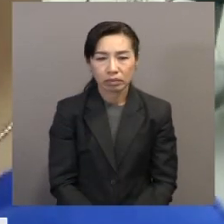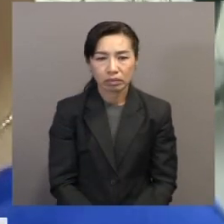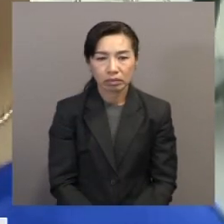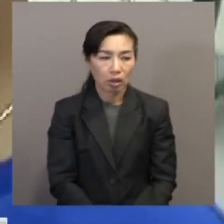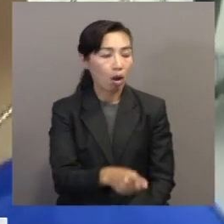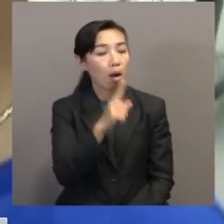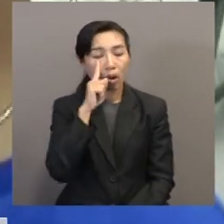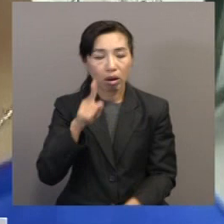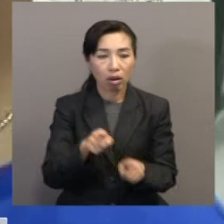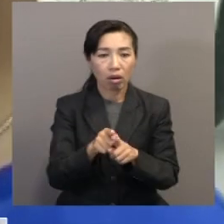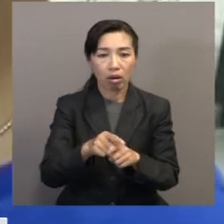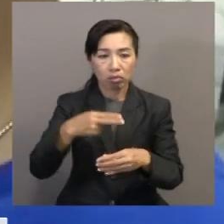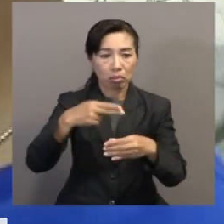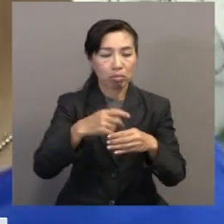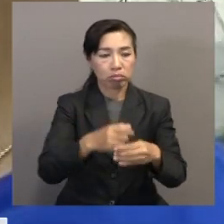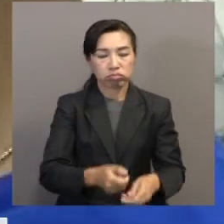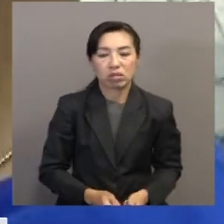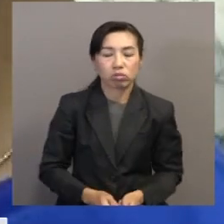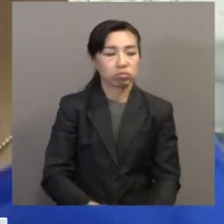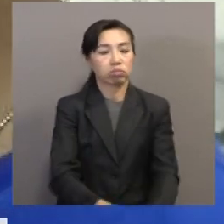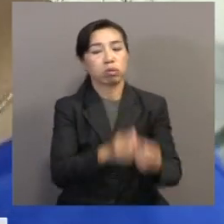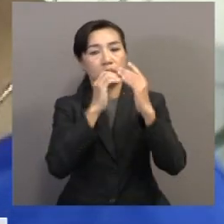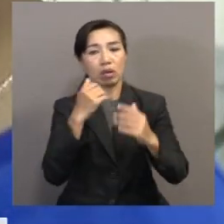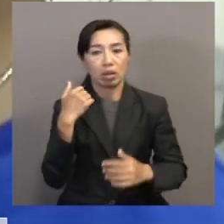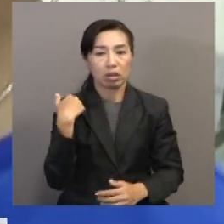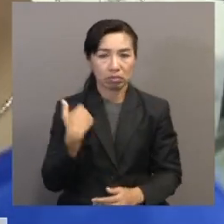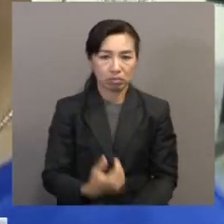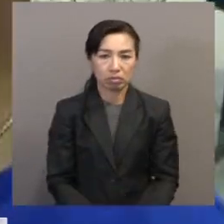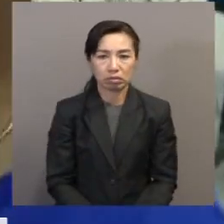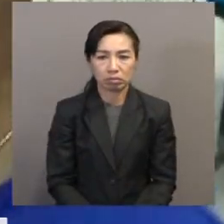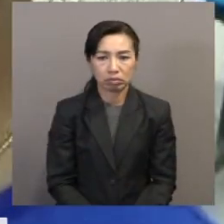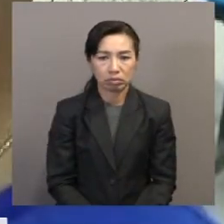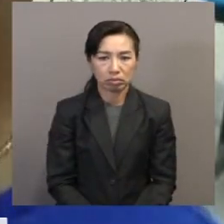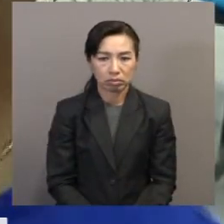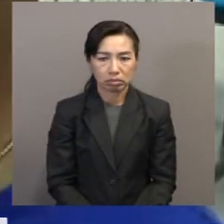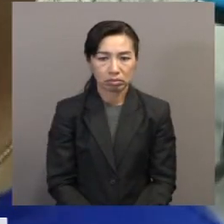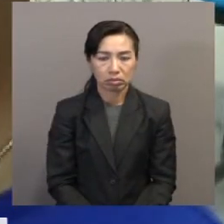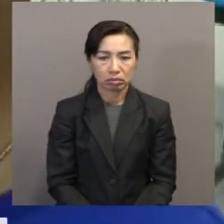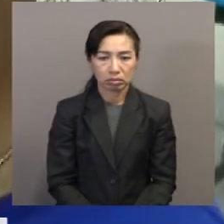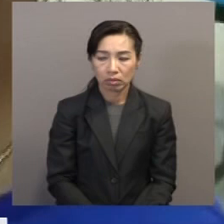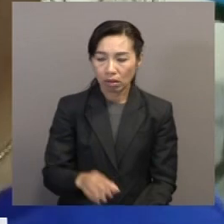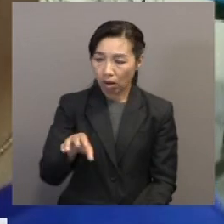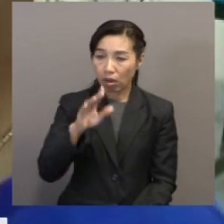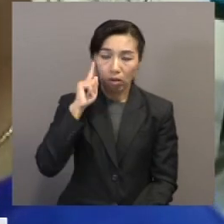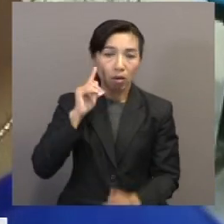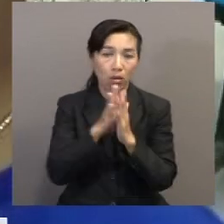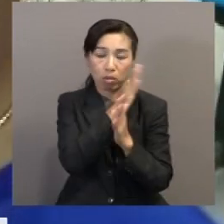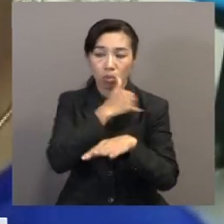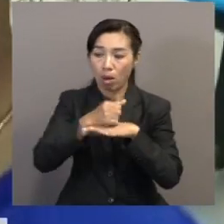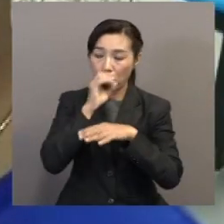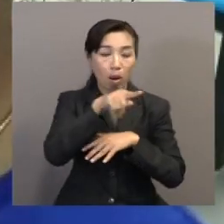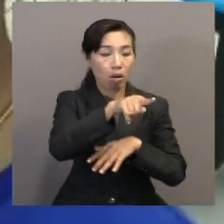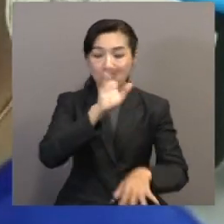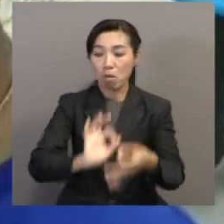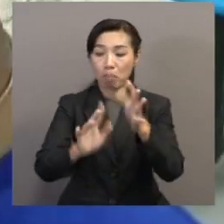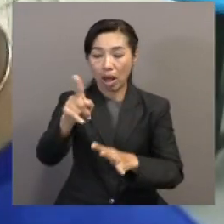เลย แล้วทีนี้พอสาดผมไม่ได้หันมาสาดหนูแทนแล้วก็หันบอกมาลูกวัดว่าเขามันเลยจุดไฟเผามัน ตอนที่สา